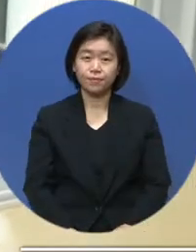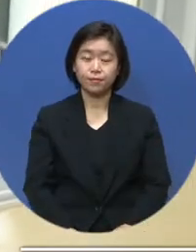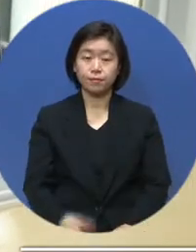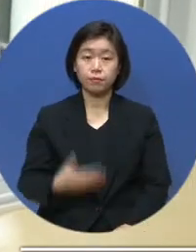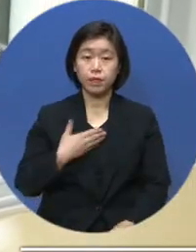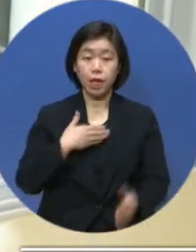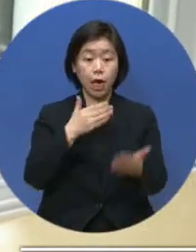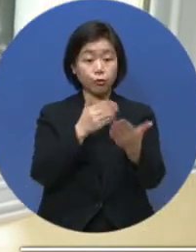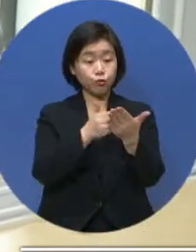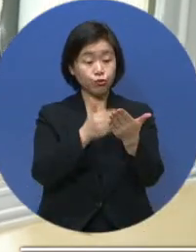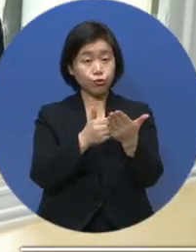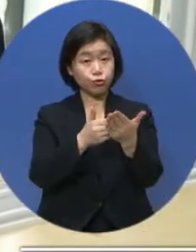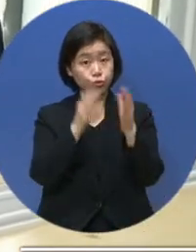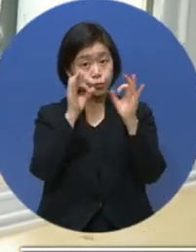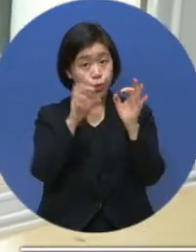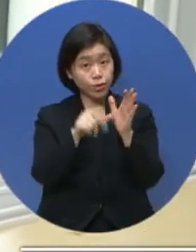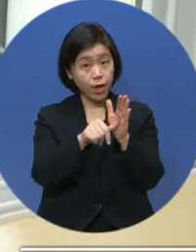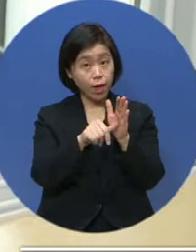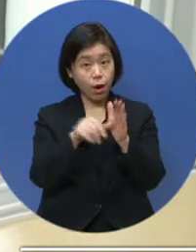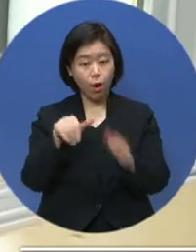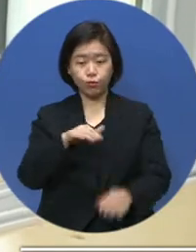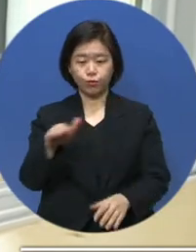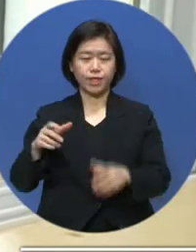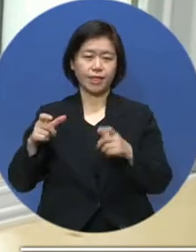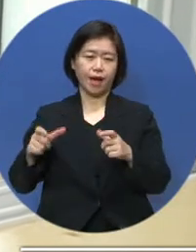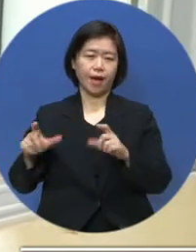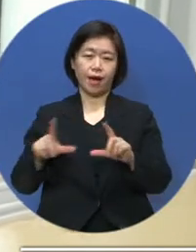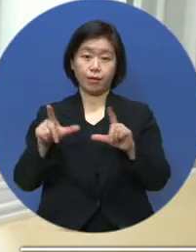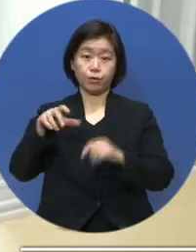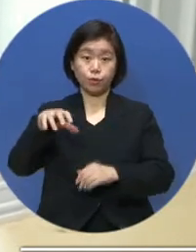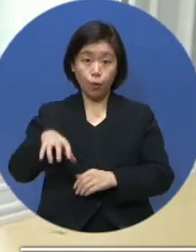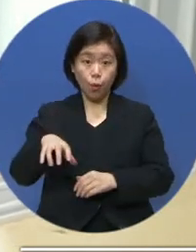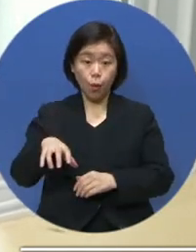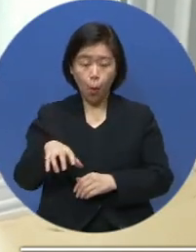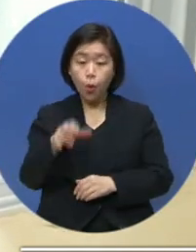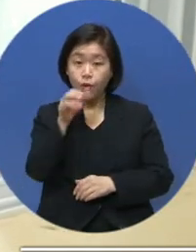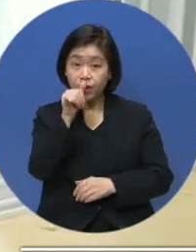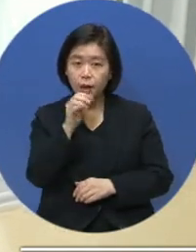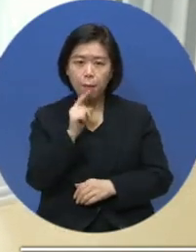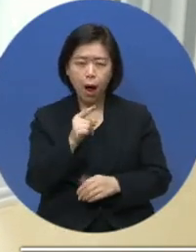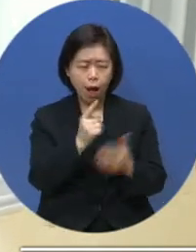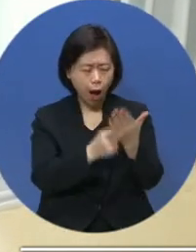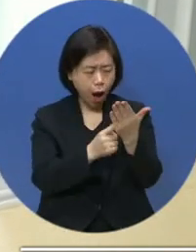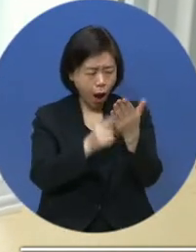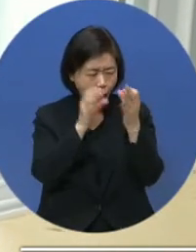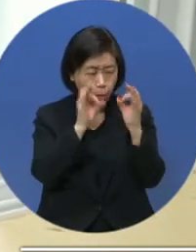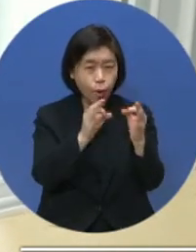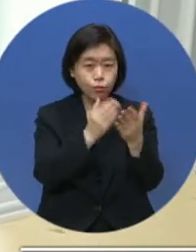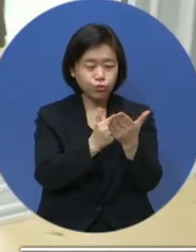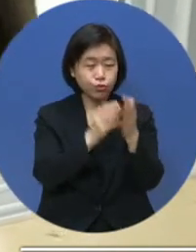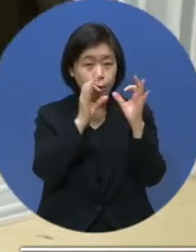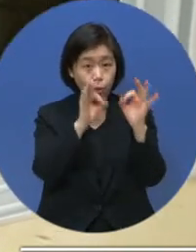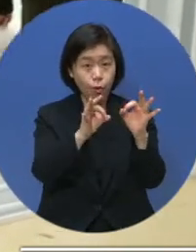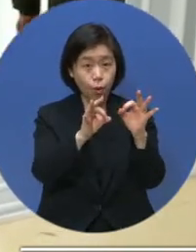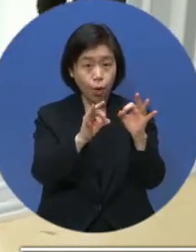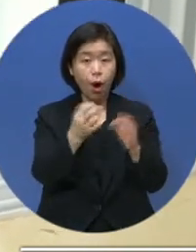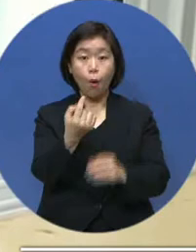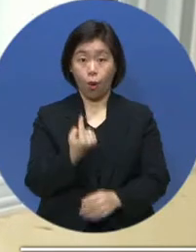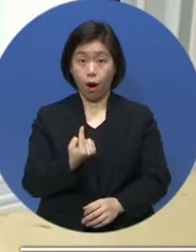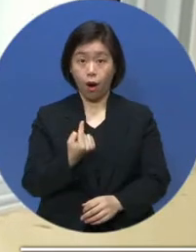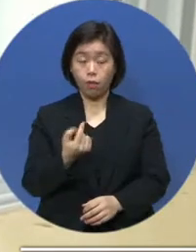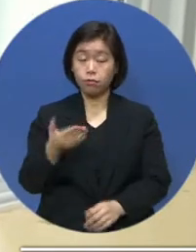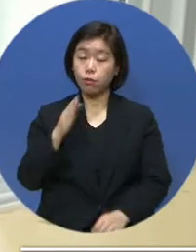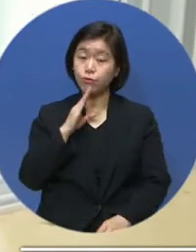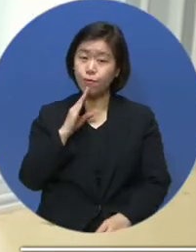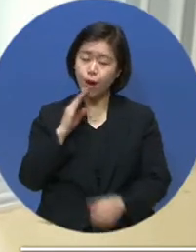제가 뉴스에서 우리 동네에 이런 게 생겼다고 해가지고 와봤는데 정말 맛있고 직원분들도 엄청 친절하시더라고요. 그래서 나중에